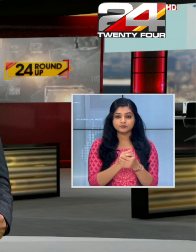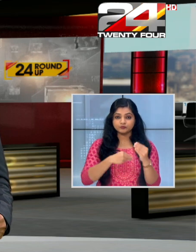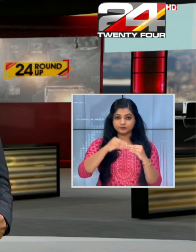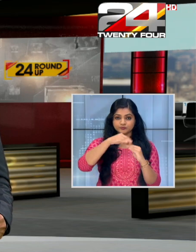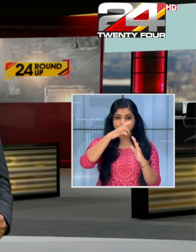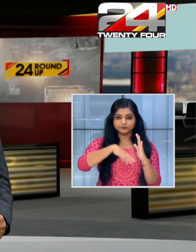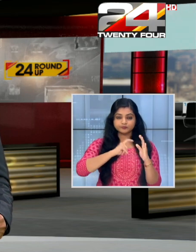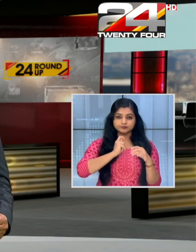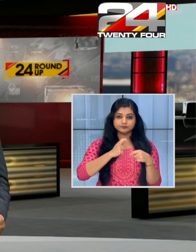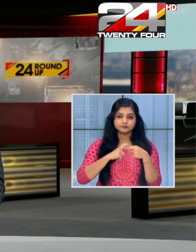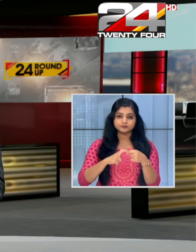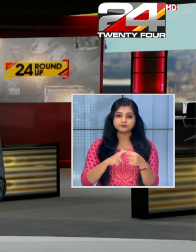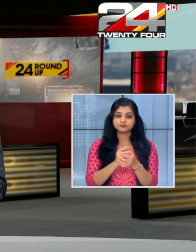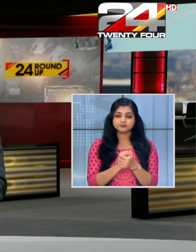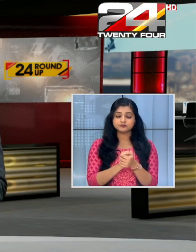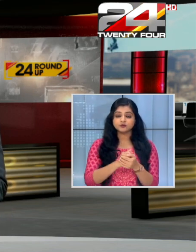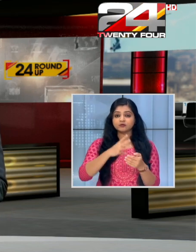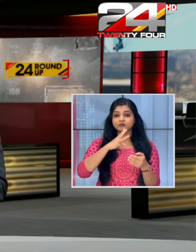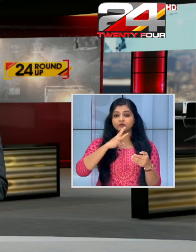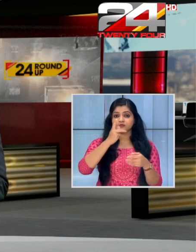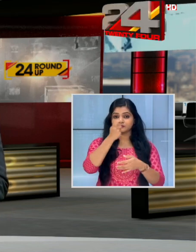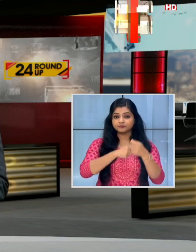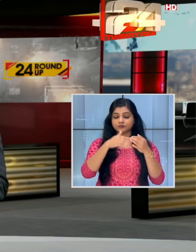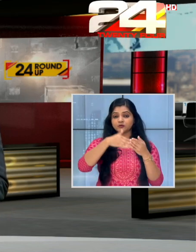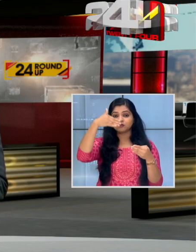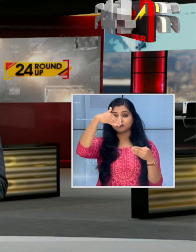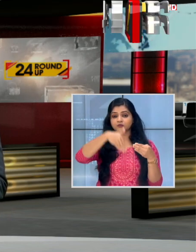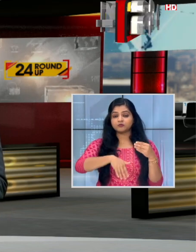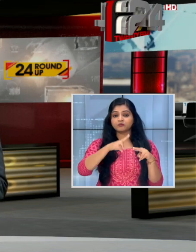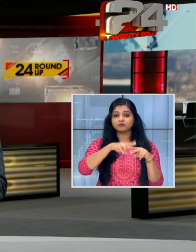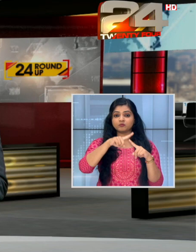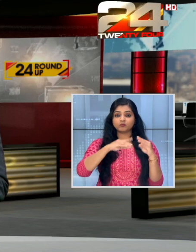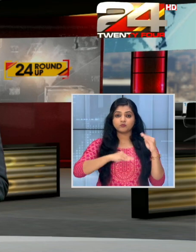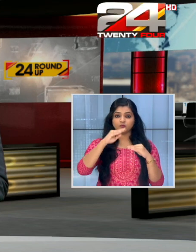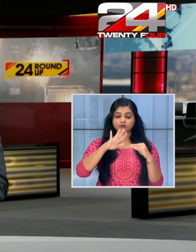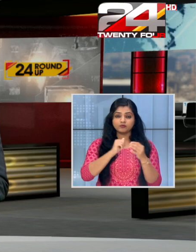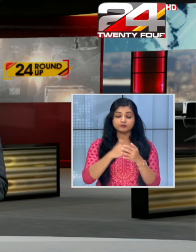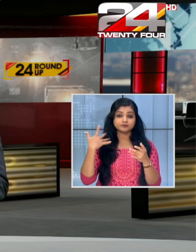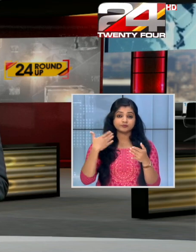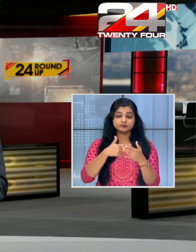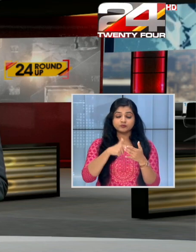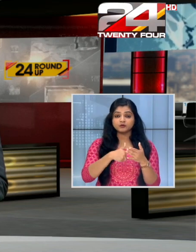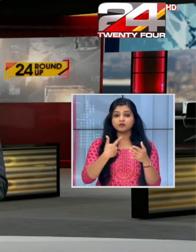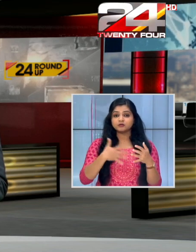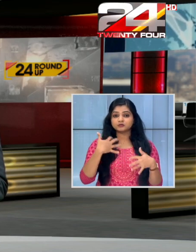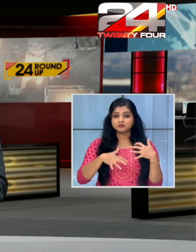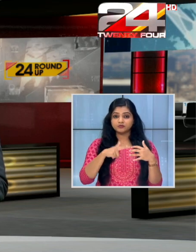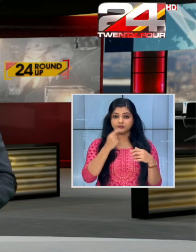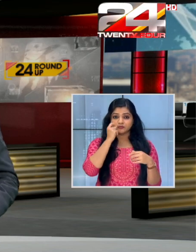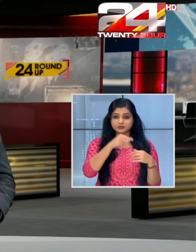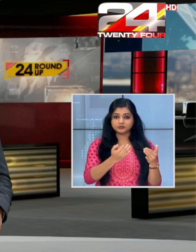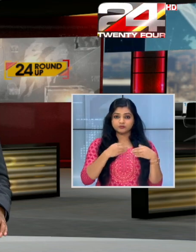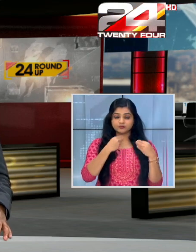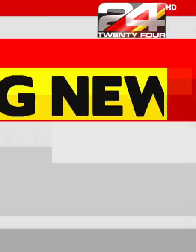വിവരങ്ങളുമായി സലീം മാലിക് ചേരുന്നുണ്ട്. സലീം, ആഴമുള്ള കിണറാണ്. ഈ സമയം വരെയുള്ള രക്ഷാപ്രവർത്തനത്തിൽ എവിടെയെങ്കിലും ഈ മഹാരാജനെ കണ്ടെത്താൻ